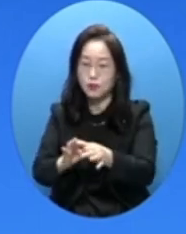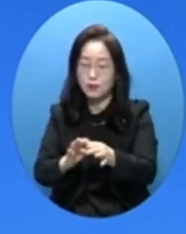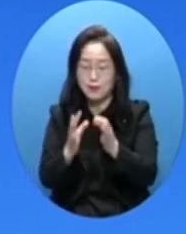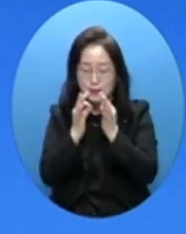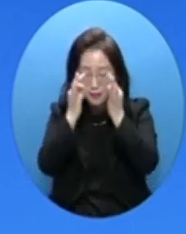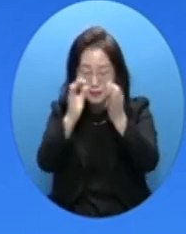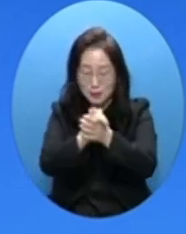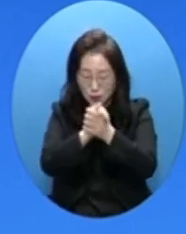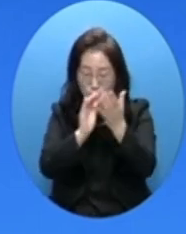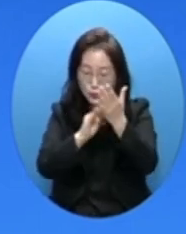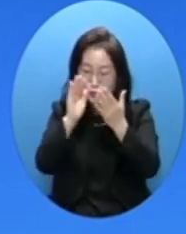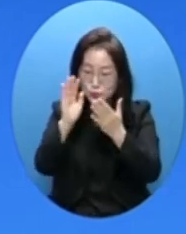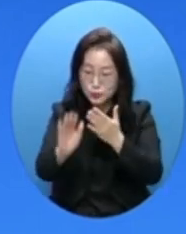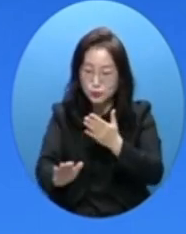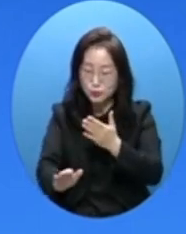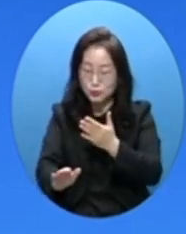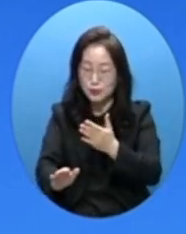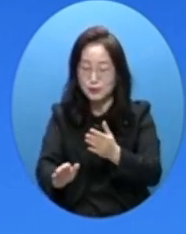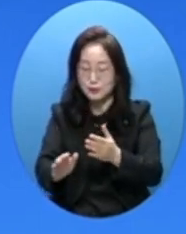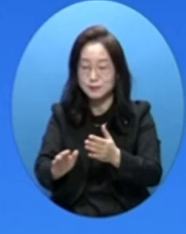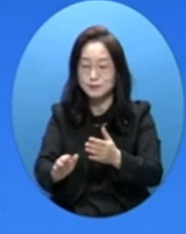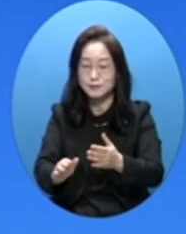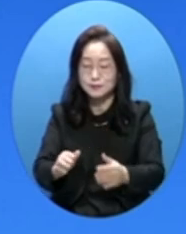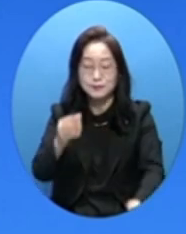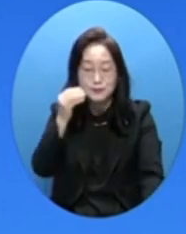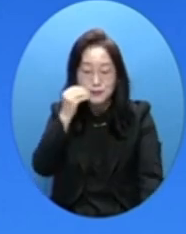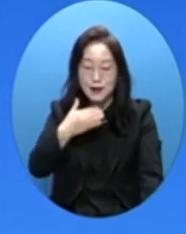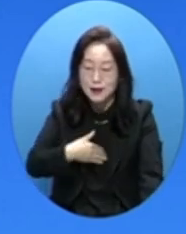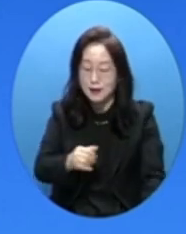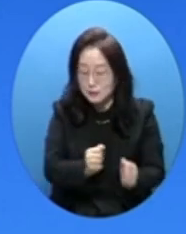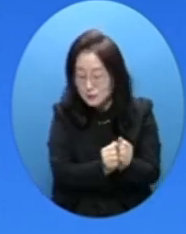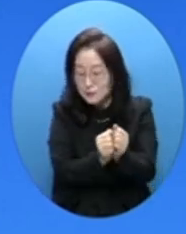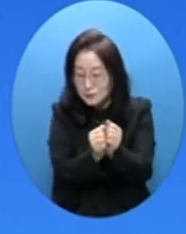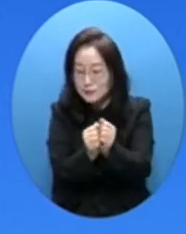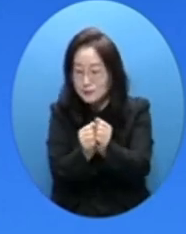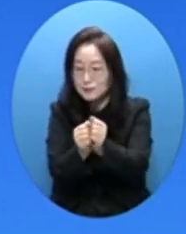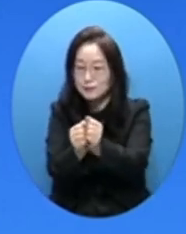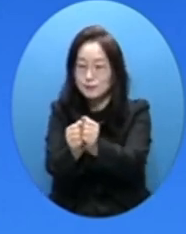기도가 끝난 다음에 그가 순순히 그들에 이끌려서